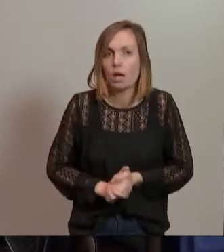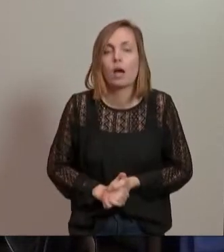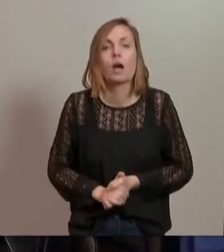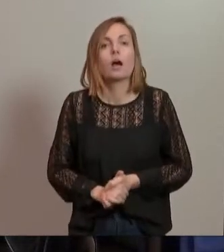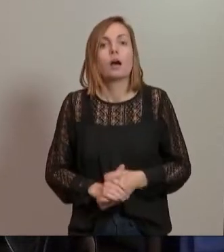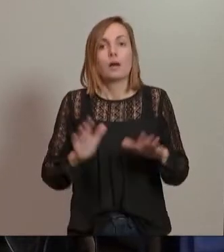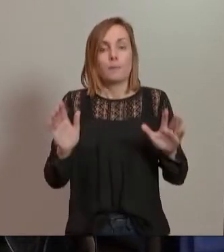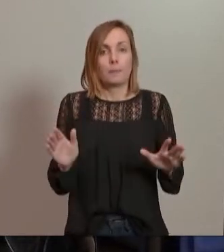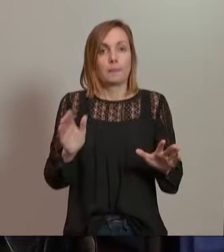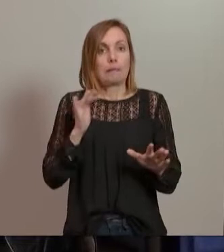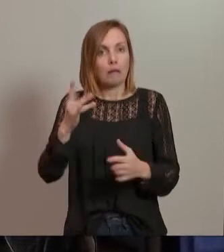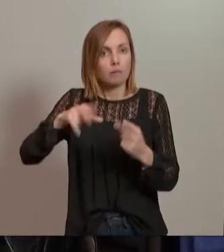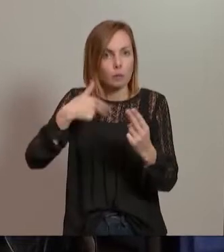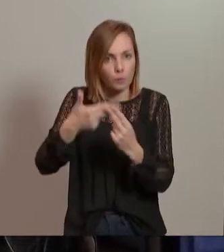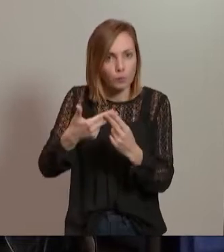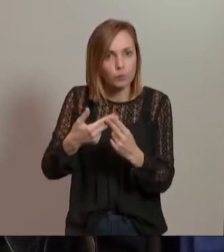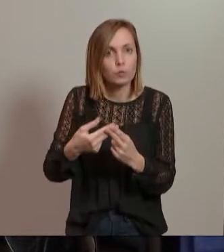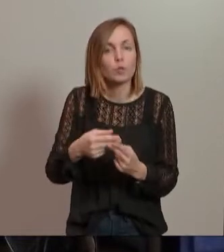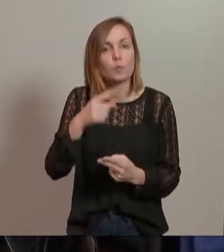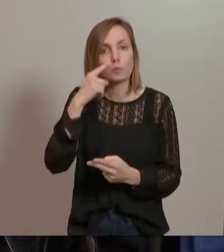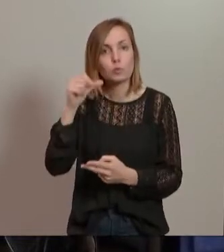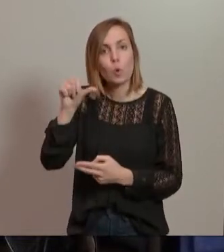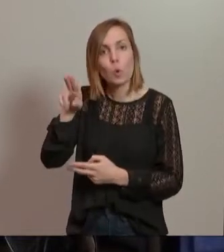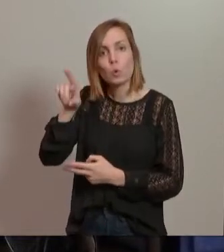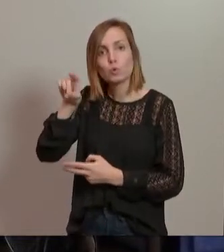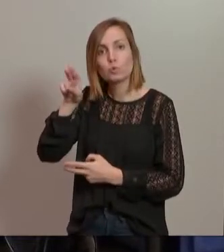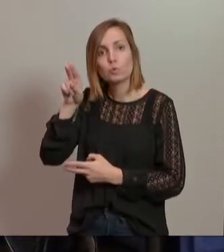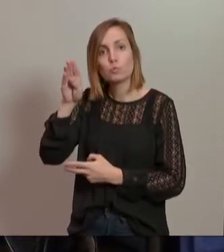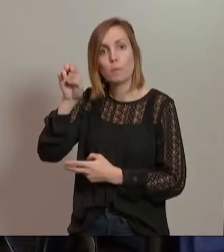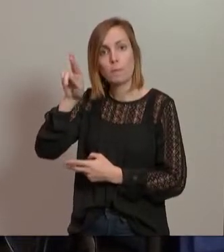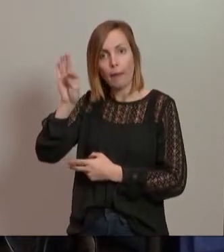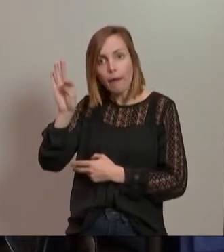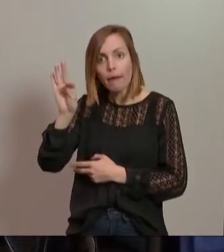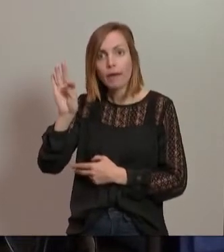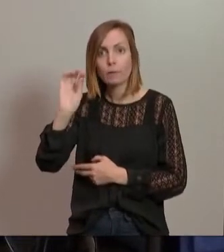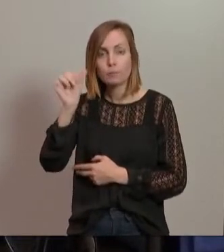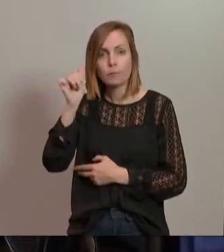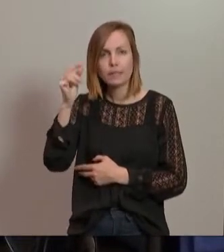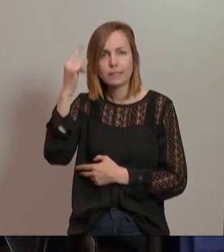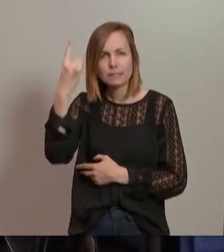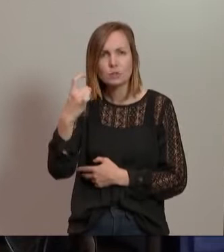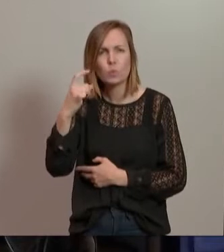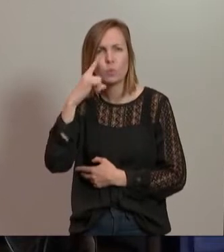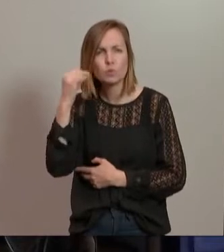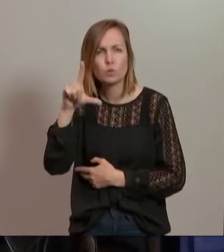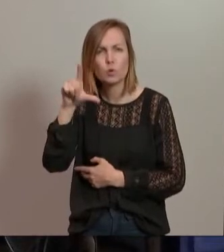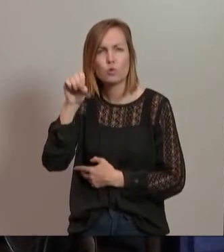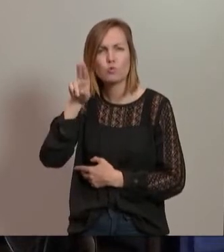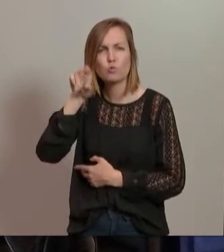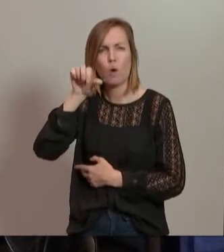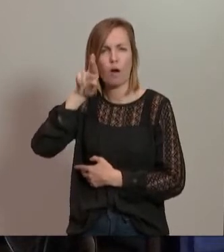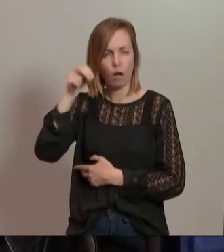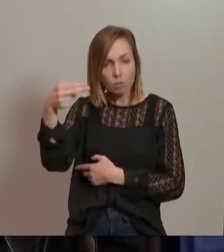contre à apporter. Philippe Audubert, pour la première question de Monsieur Louarn